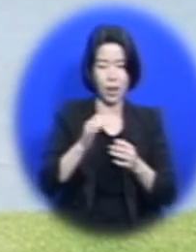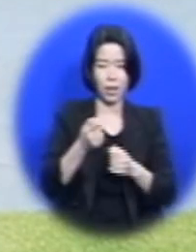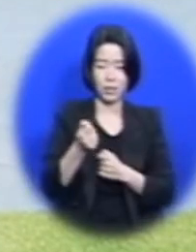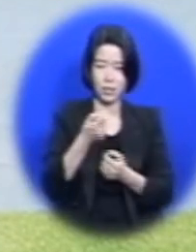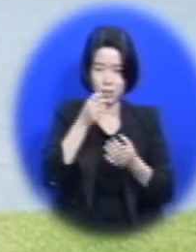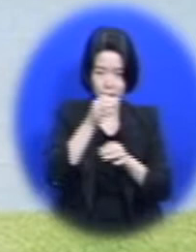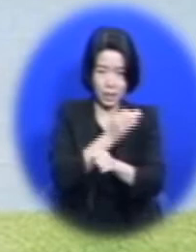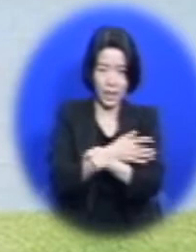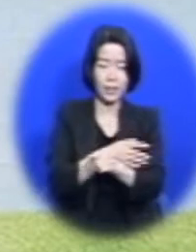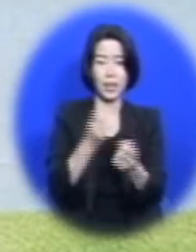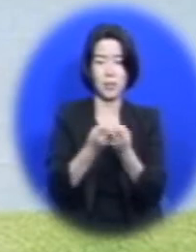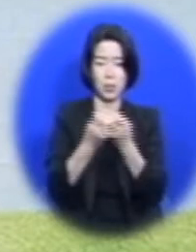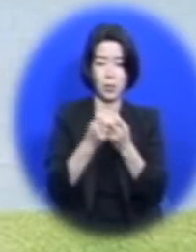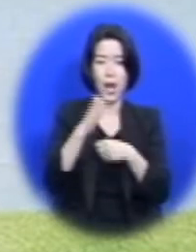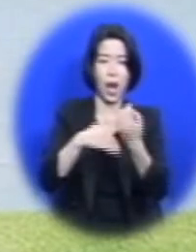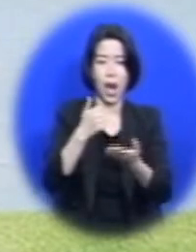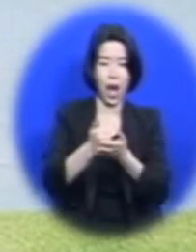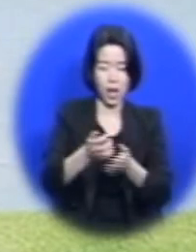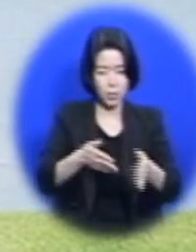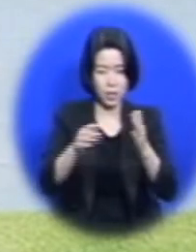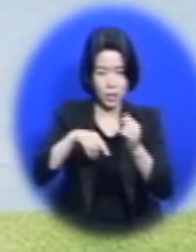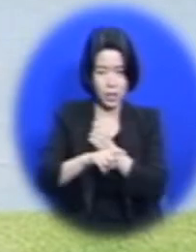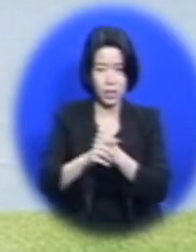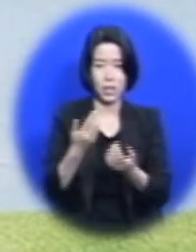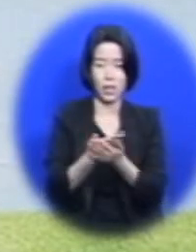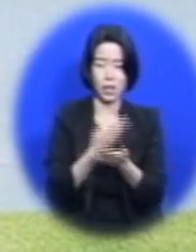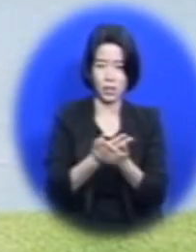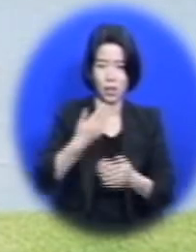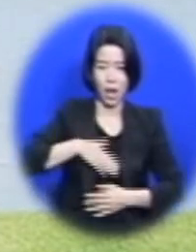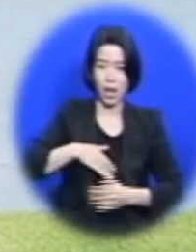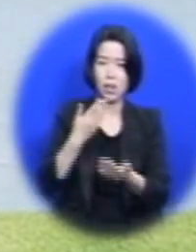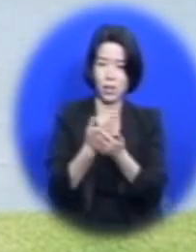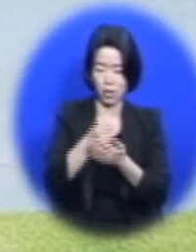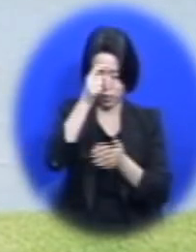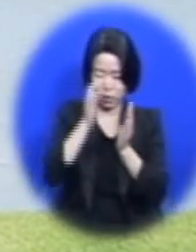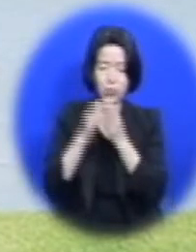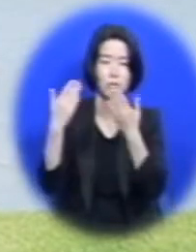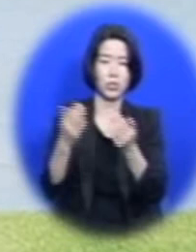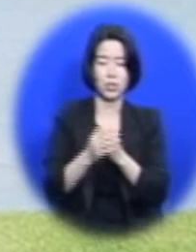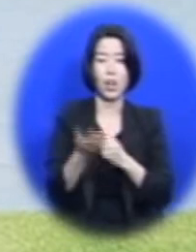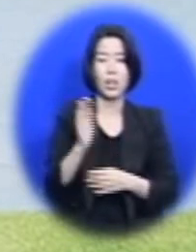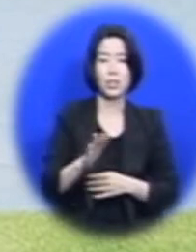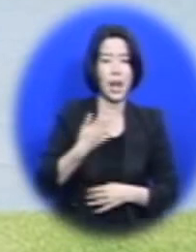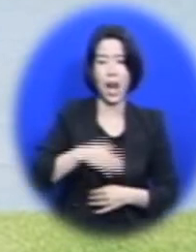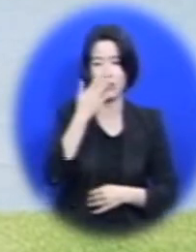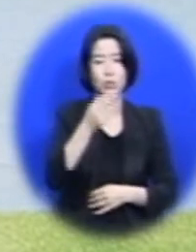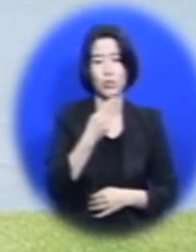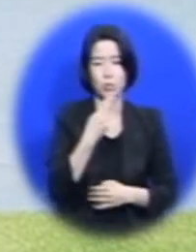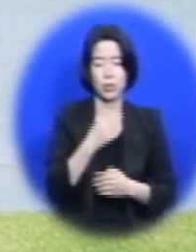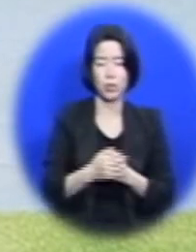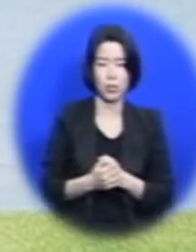길을 가르쳐달라고, 하나님의 뜻을 분명하게 가르쳐달라고 그가 기도를 했습니다. 그러나 알 수가